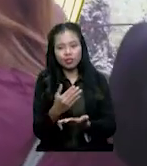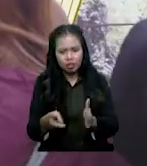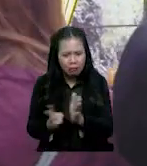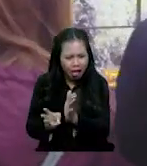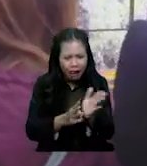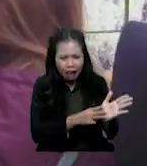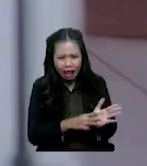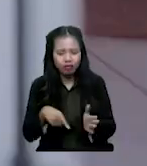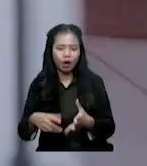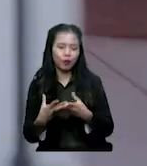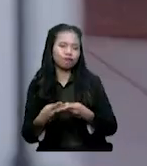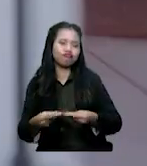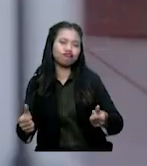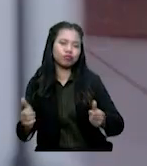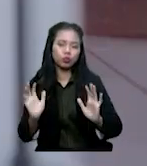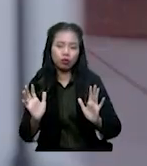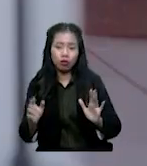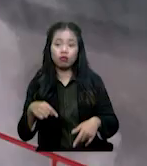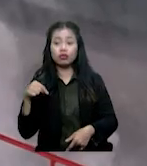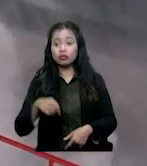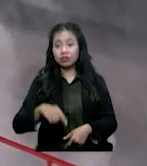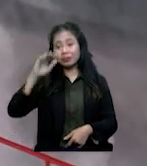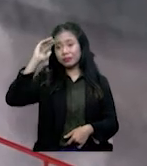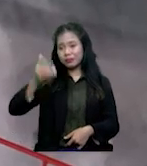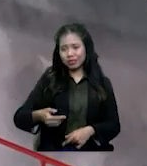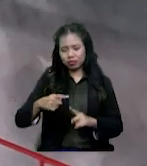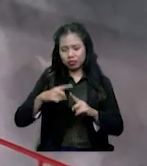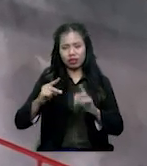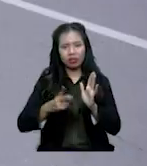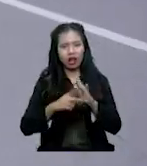pencapaian keberhasilan Trans Jateng mendapatkan apresiasi dari berbagai elemen.